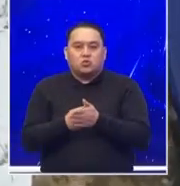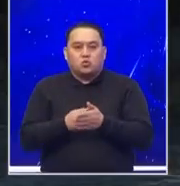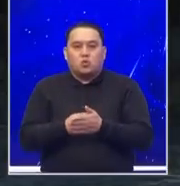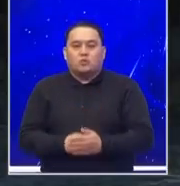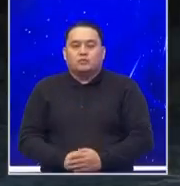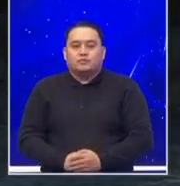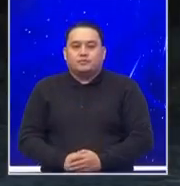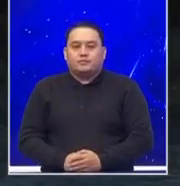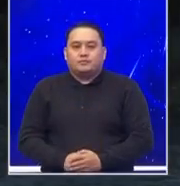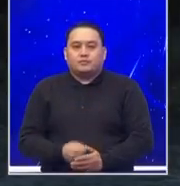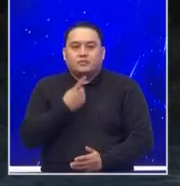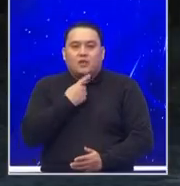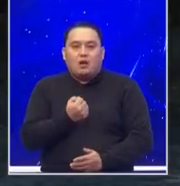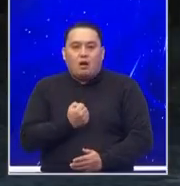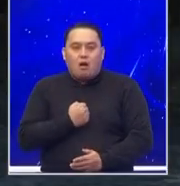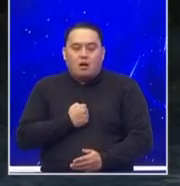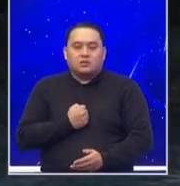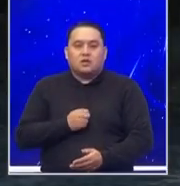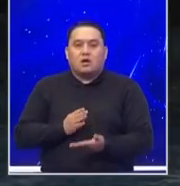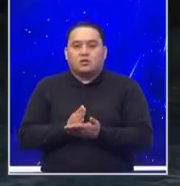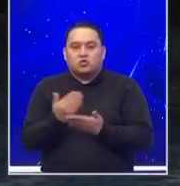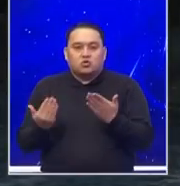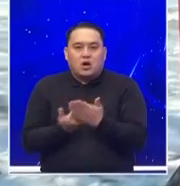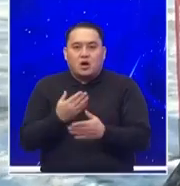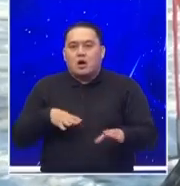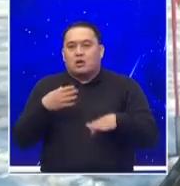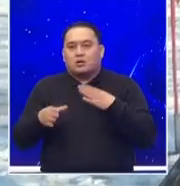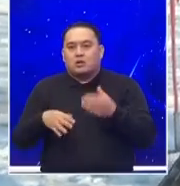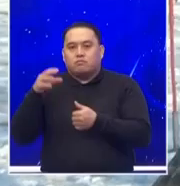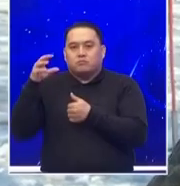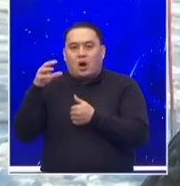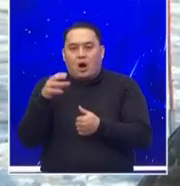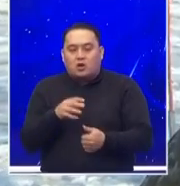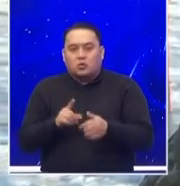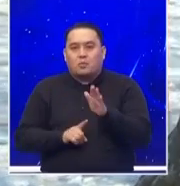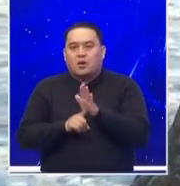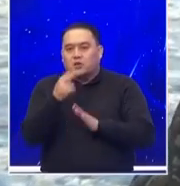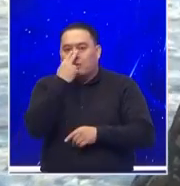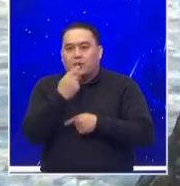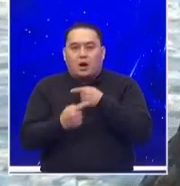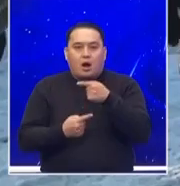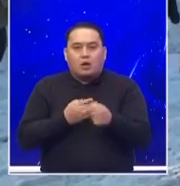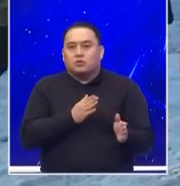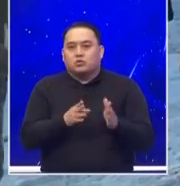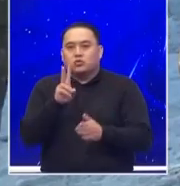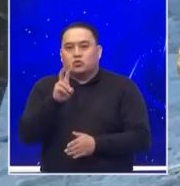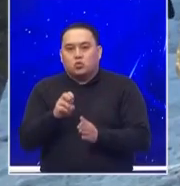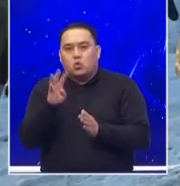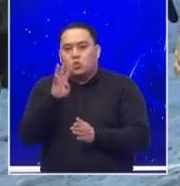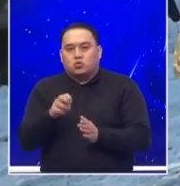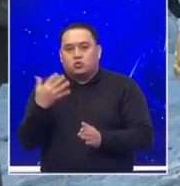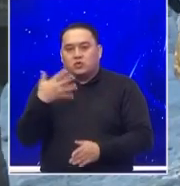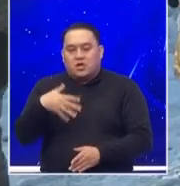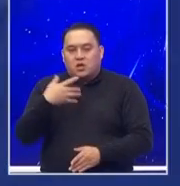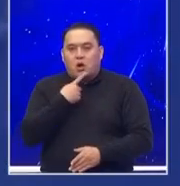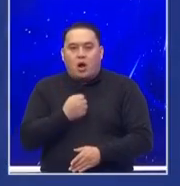пысықталады. Десанттық шабуылдау әскерлері үшін жаңа оқу кезеңін парашютпен секіруден бастау дәстүрге айналған. Бүгінде 450-ден астам